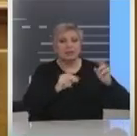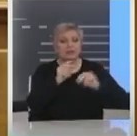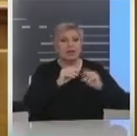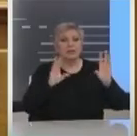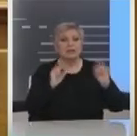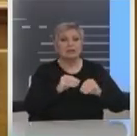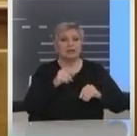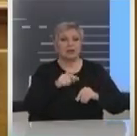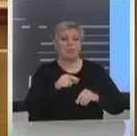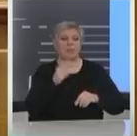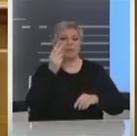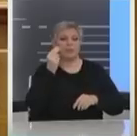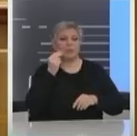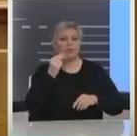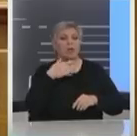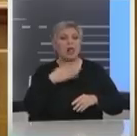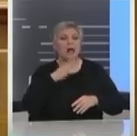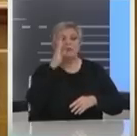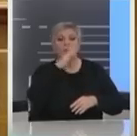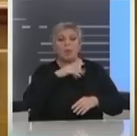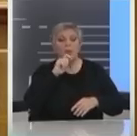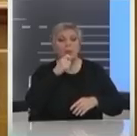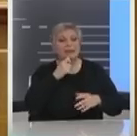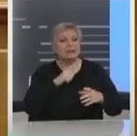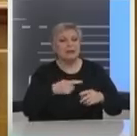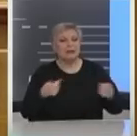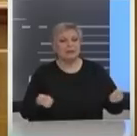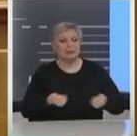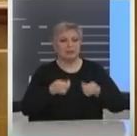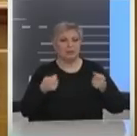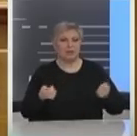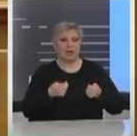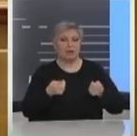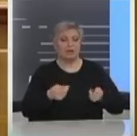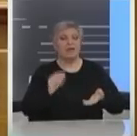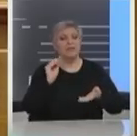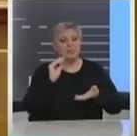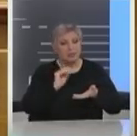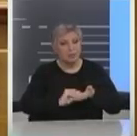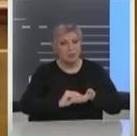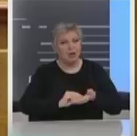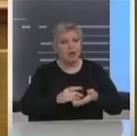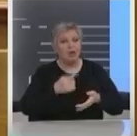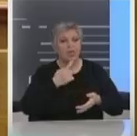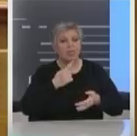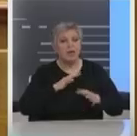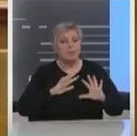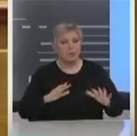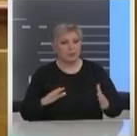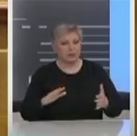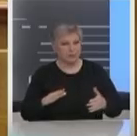Τι διαπραγματεύεστε εν κρυπτό? Και βέβαια, θα το επαναλάβω για άλλη μια φορά,